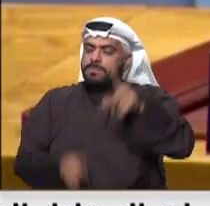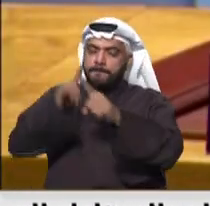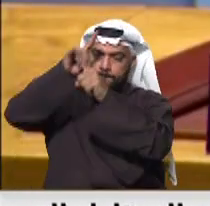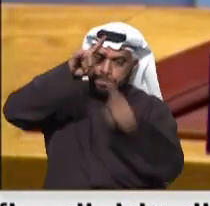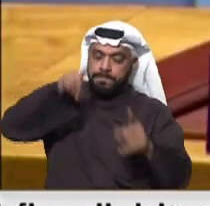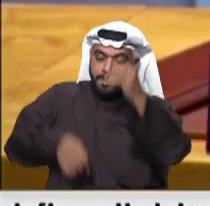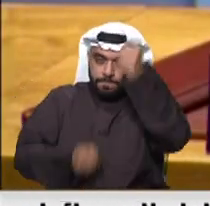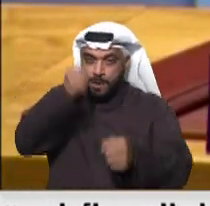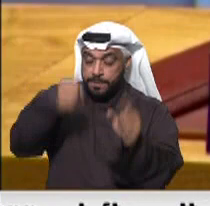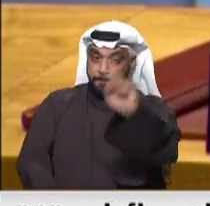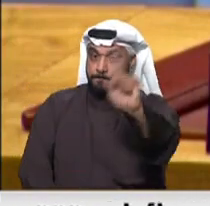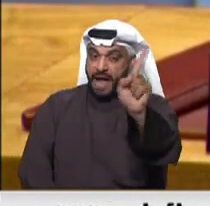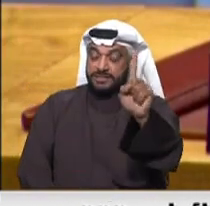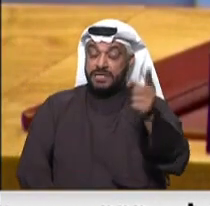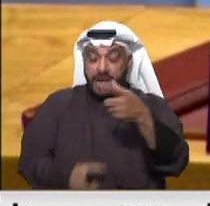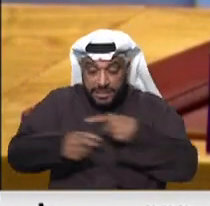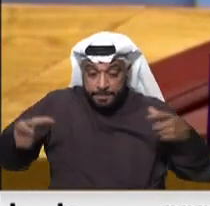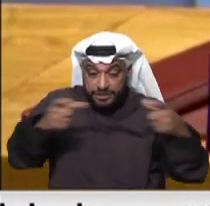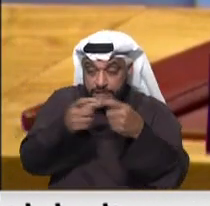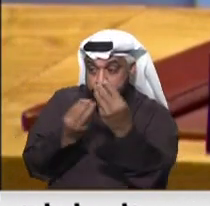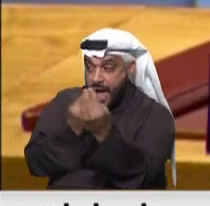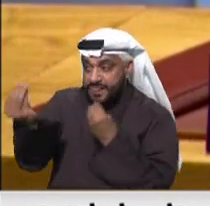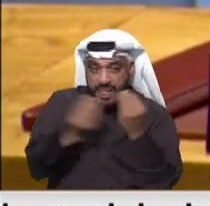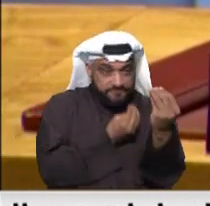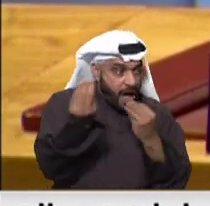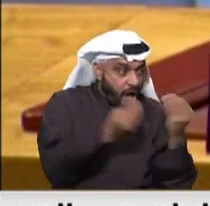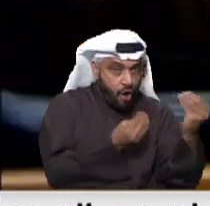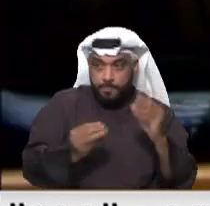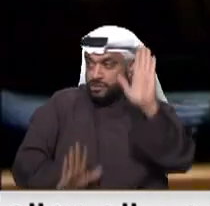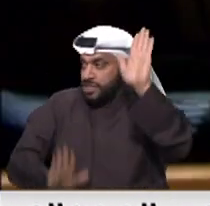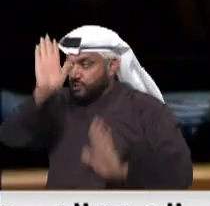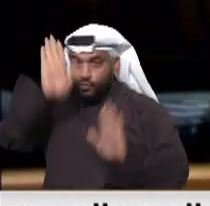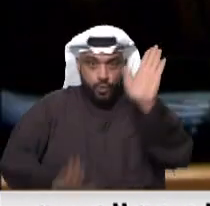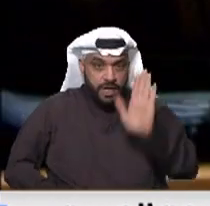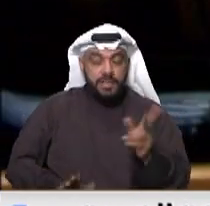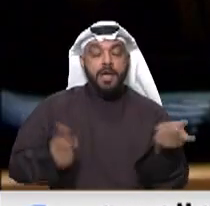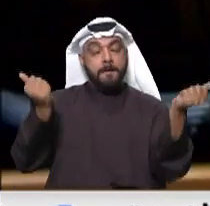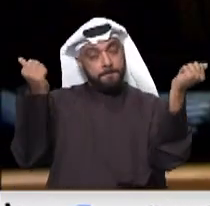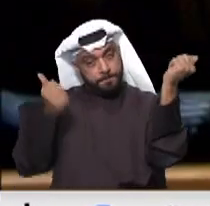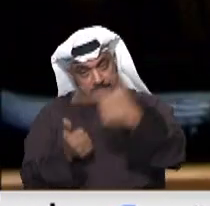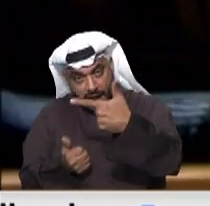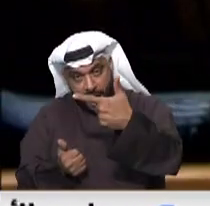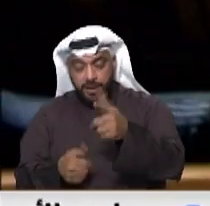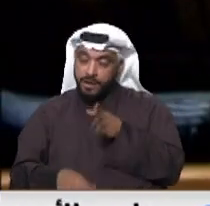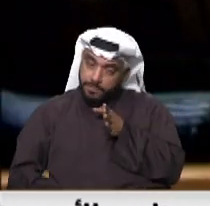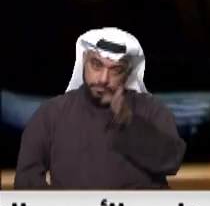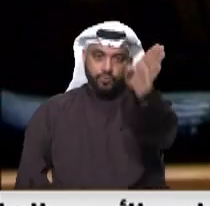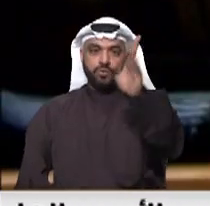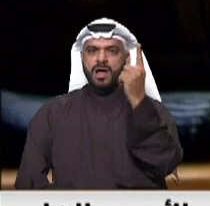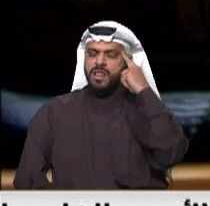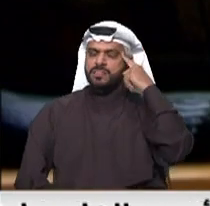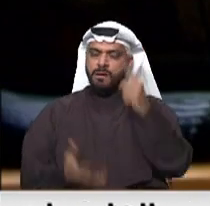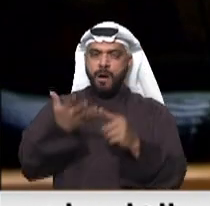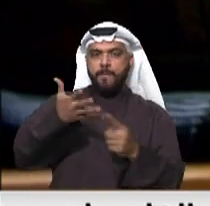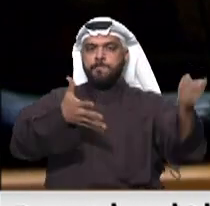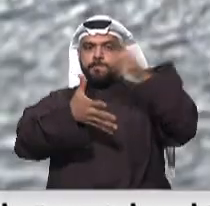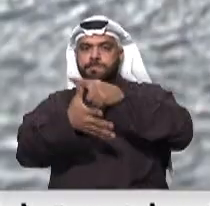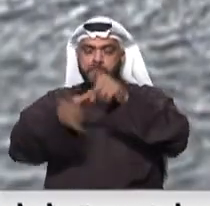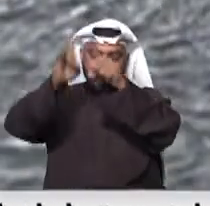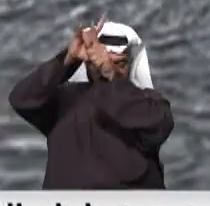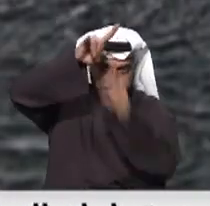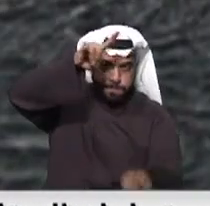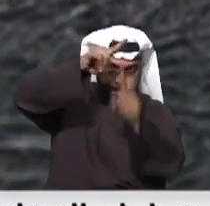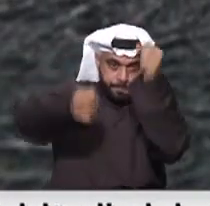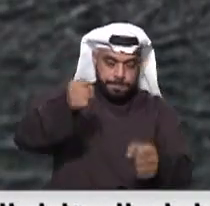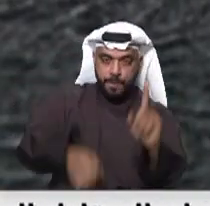بعواقب سياسية وأمنية واقتصادية، كما أنها تفاقم التوترات الإقليمية في المنطقة.